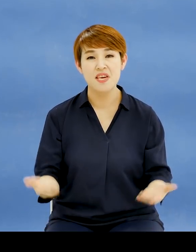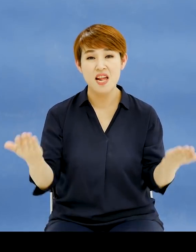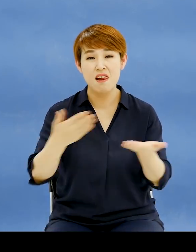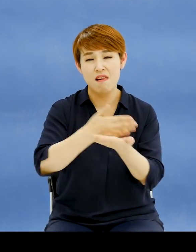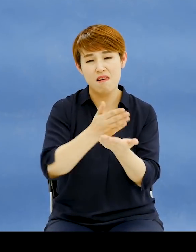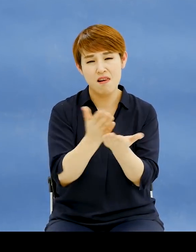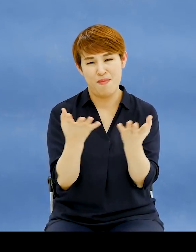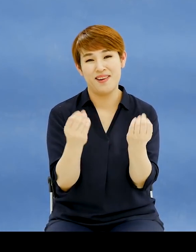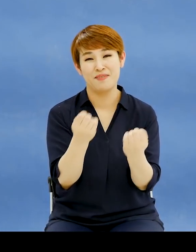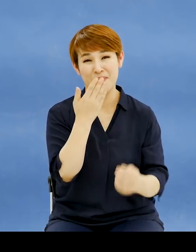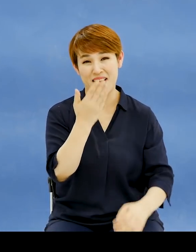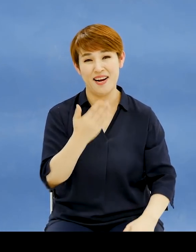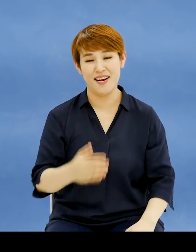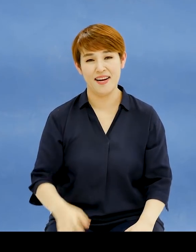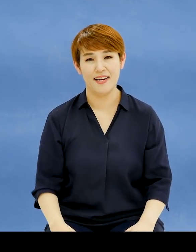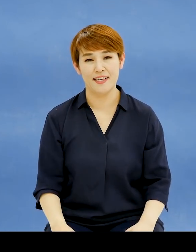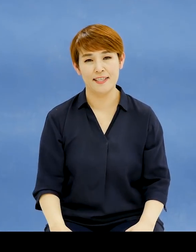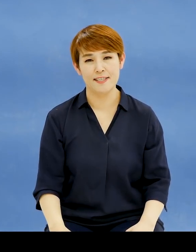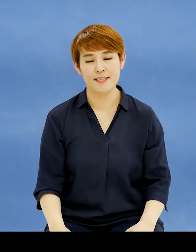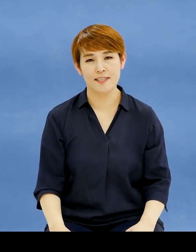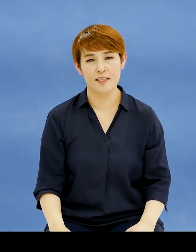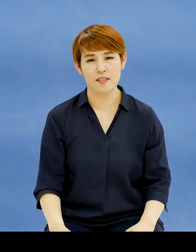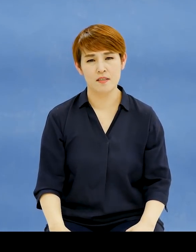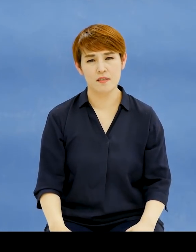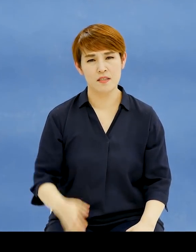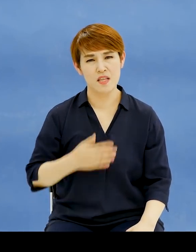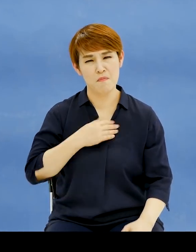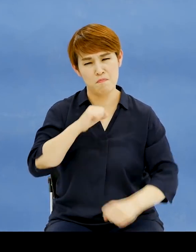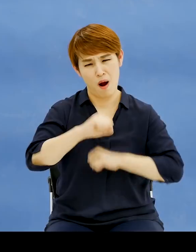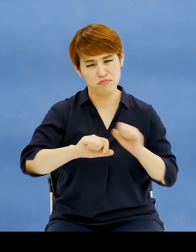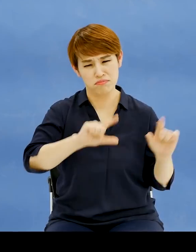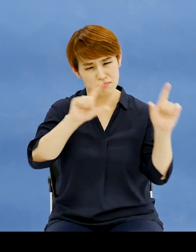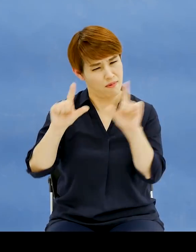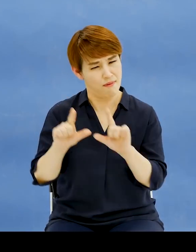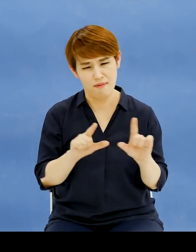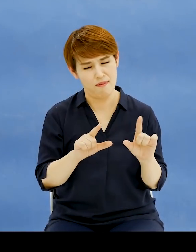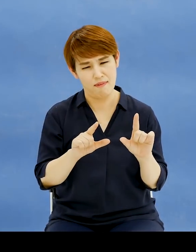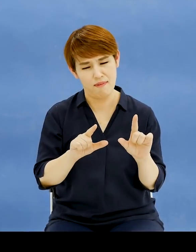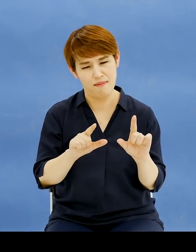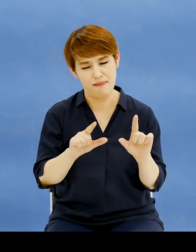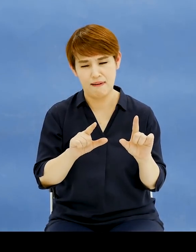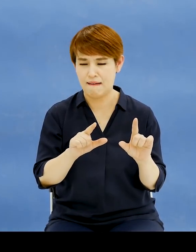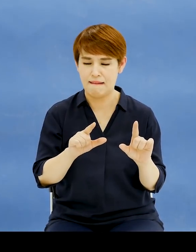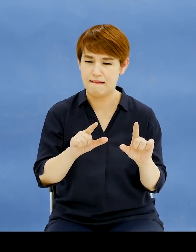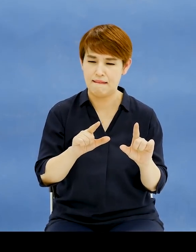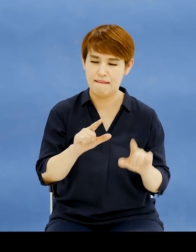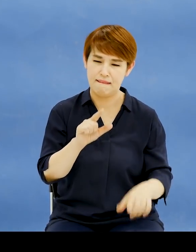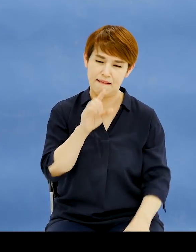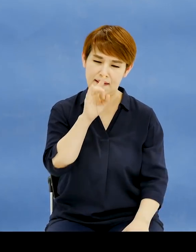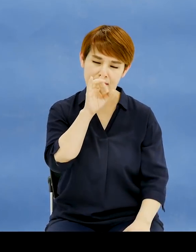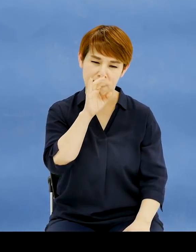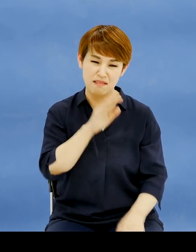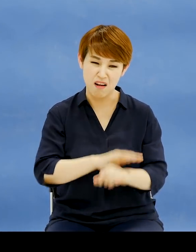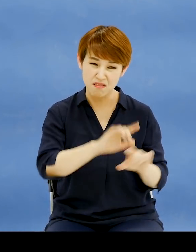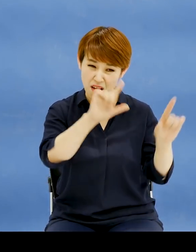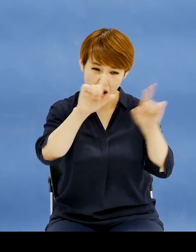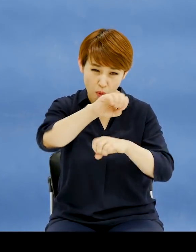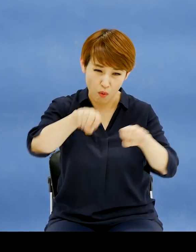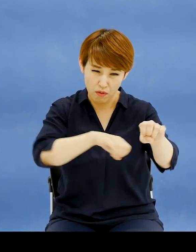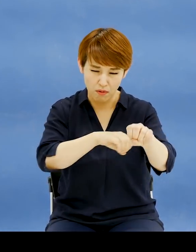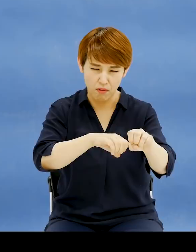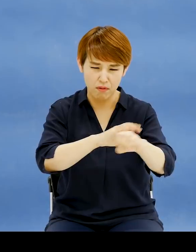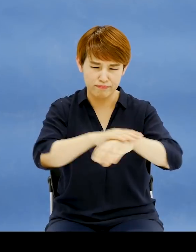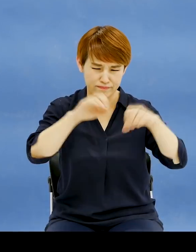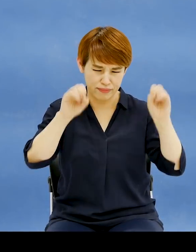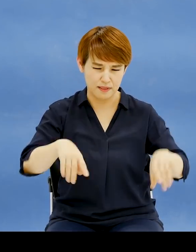굉장히 많은 그런 여러 가지 길들이 있잖아요. 근데 더 이상 내가 내 마음대로 살다가는 잘 살아도 죽은 것이다 이런